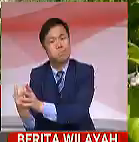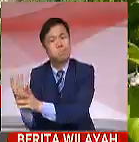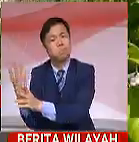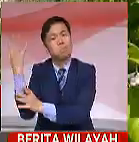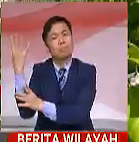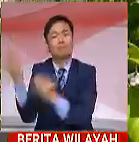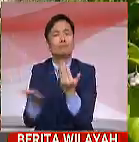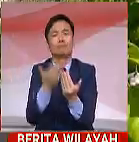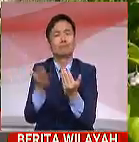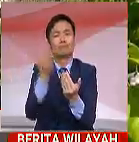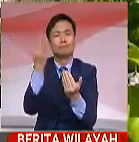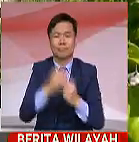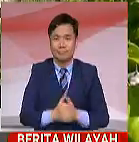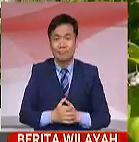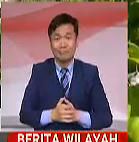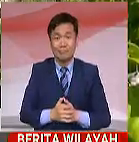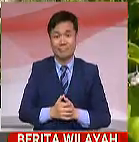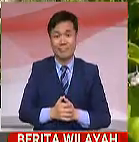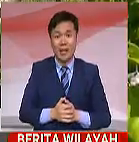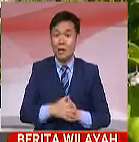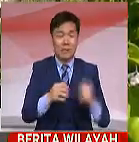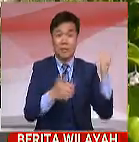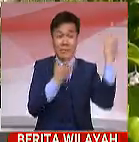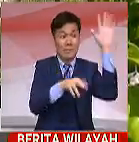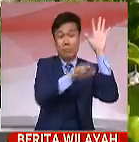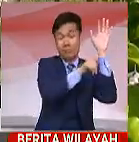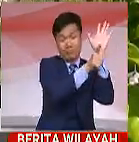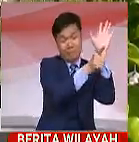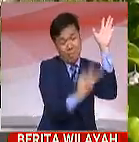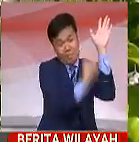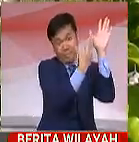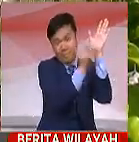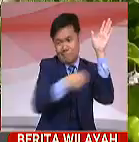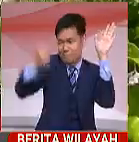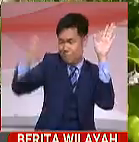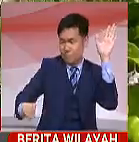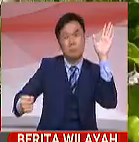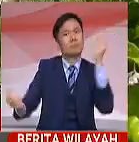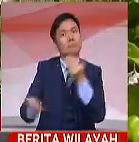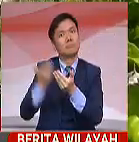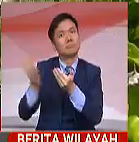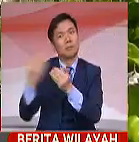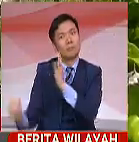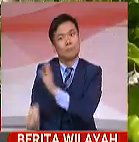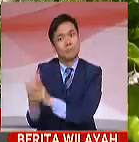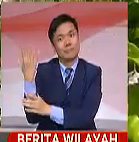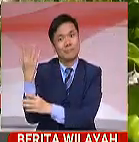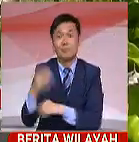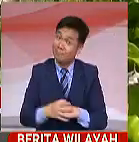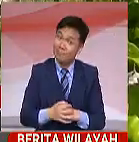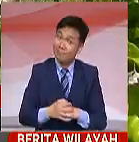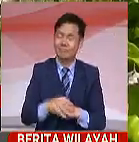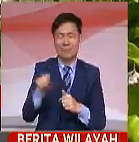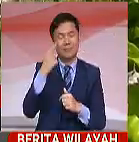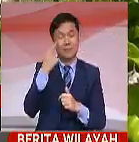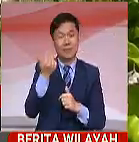ini memang kita tanam, lepas itu kita cuma pangkas. Ya. Itu yang senang itulah. Dan pendapatan pun agak lumayan lah, sebab